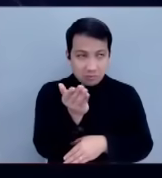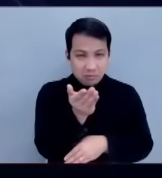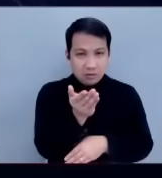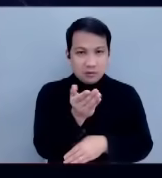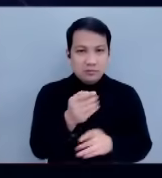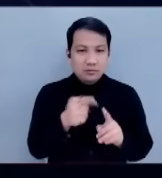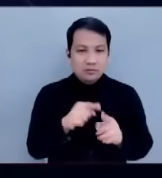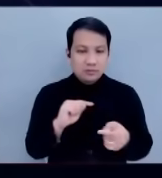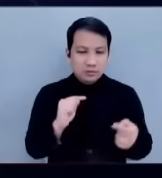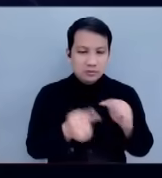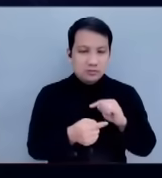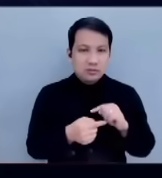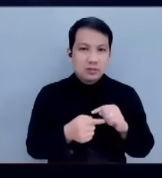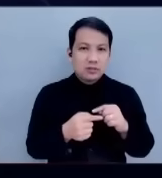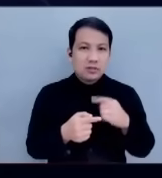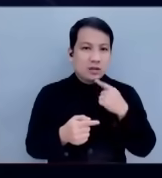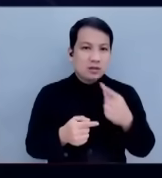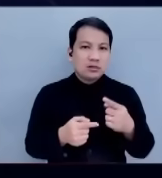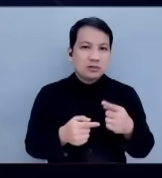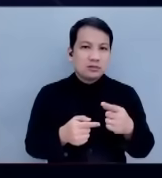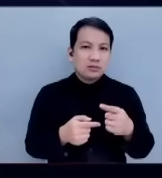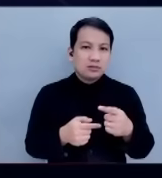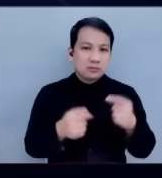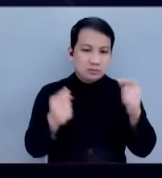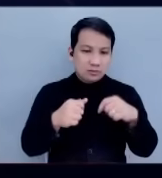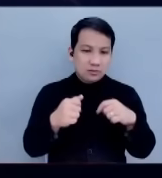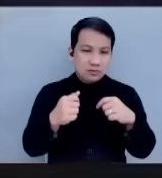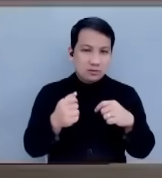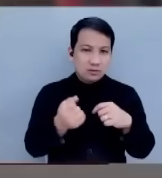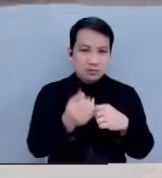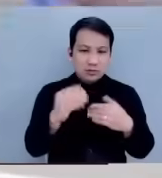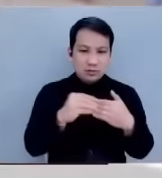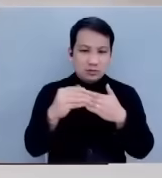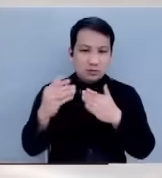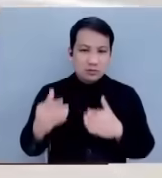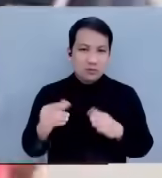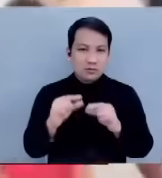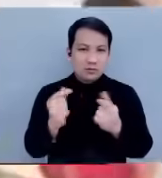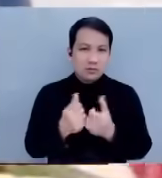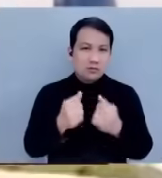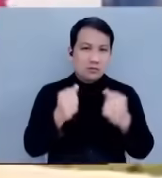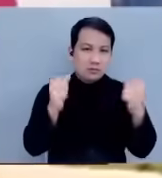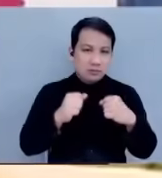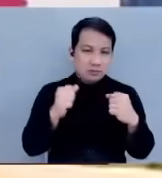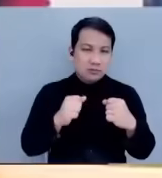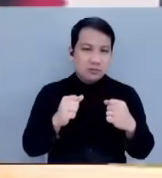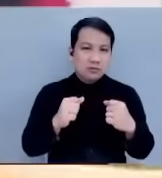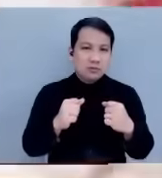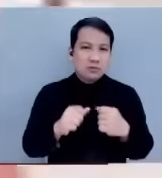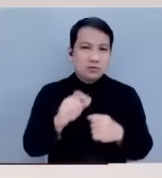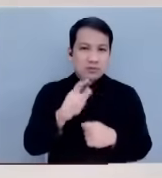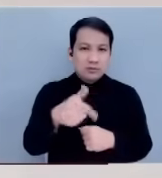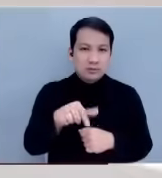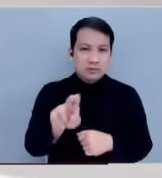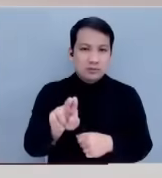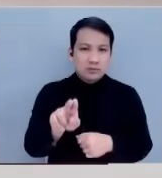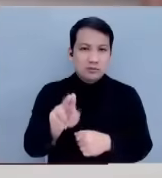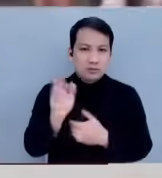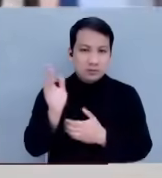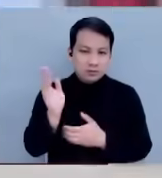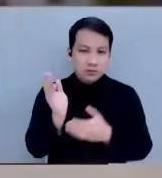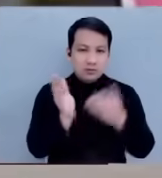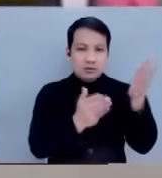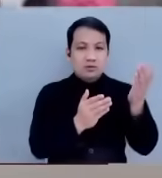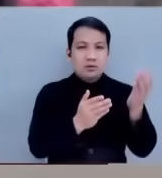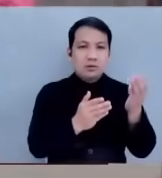sa nakipag-rambol pero nauwi sa arigluhan ang mga leader ng mga grupo. Sa tulong naman ng lokal na pamahalaan, inihatid ang mga sangkot sa rambol